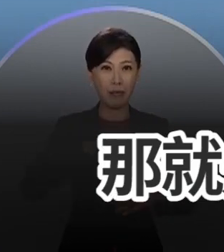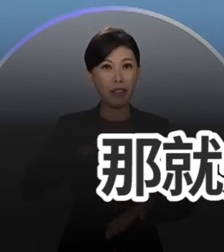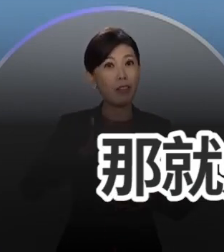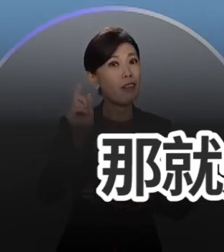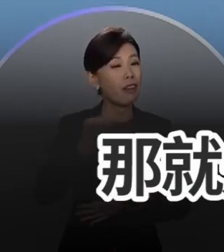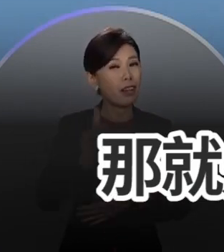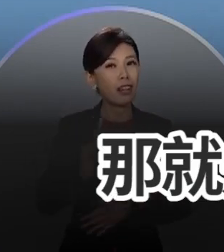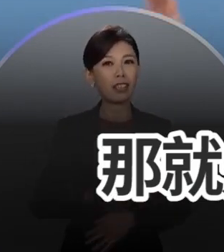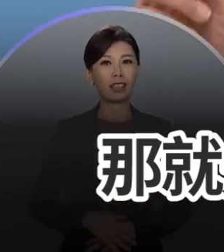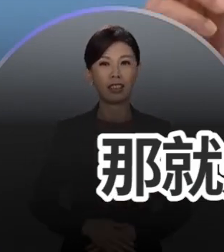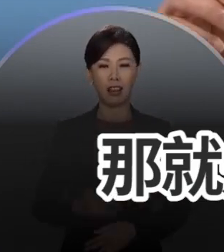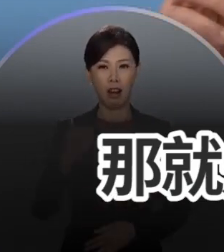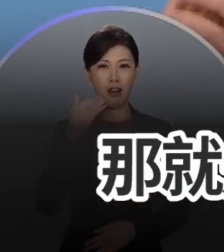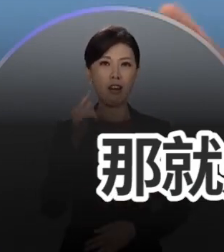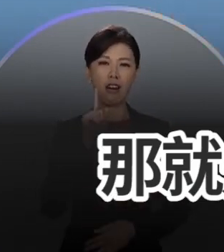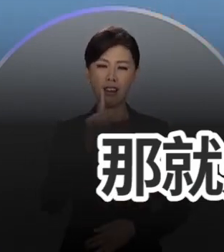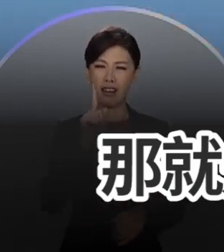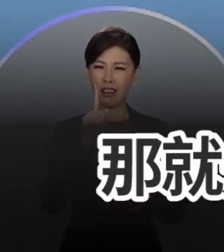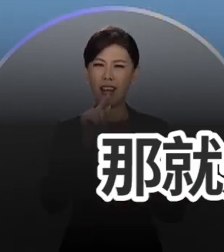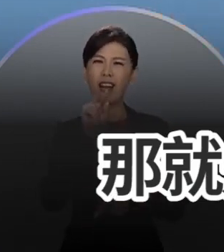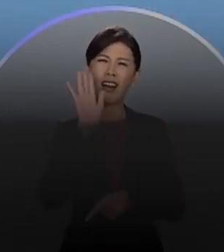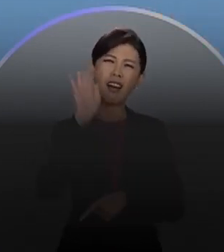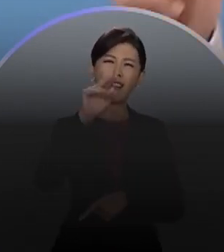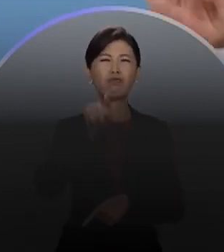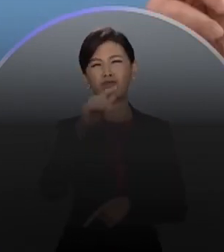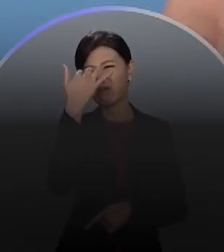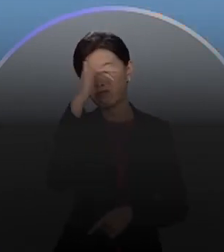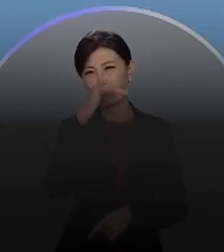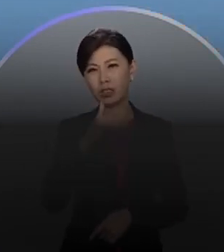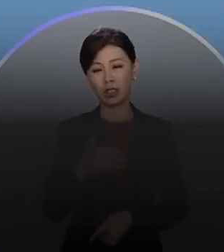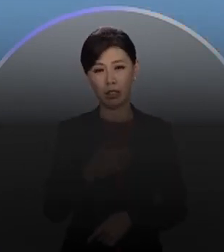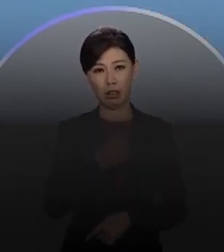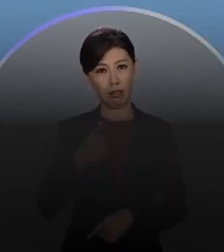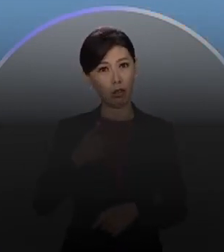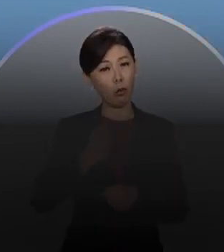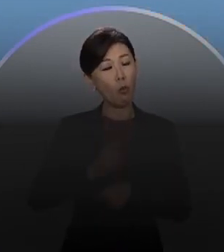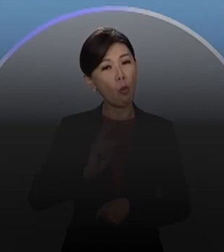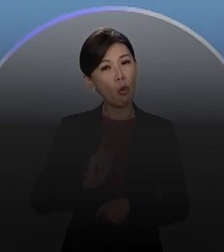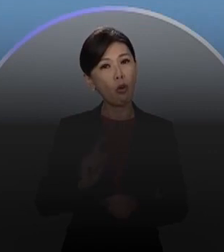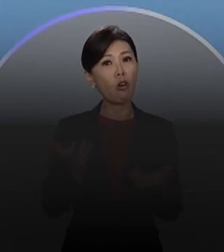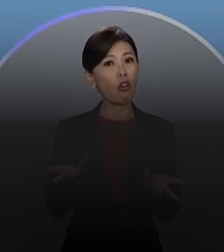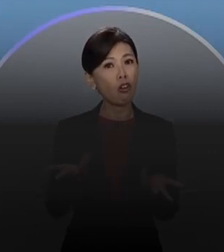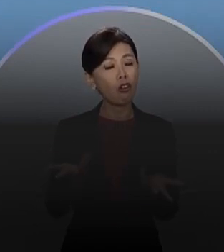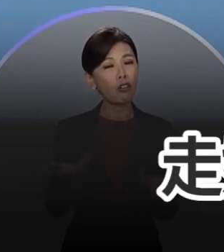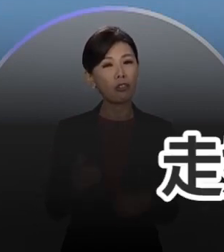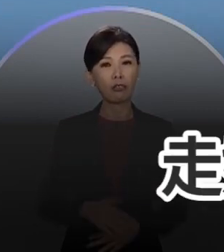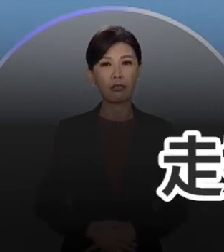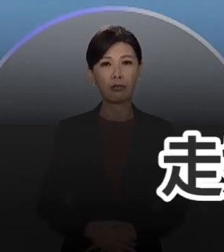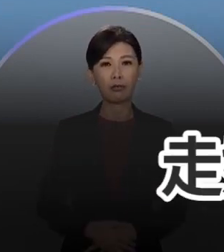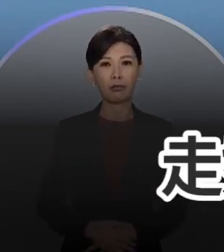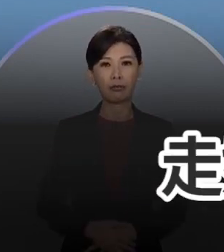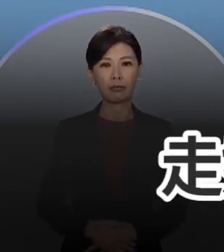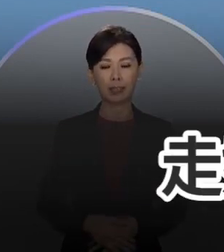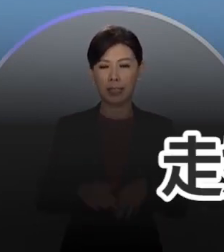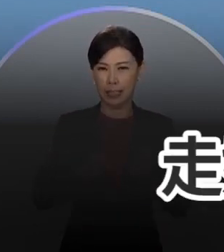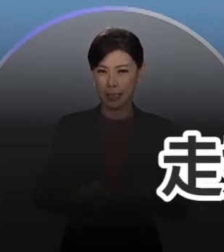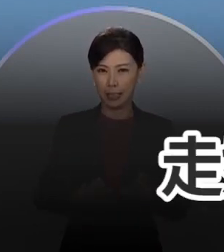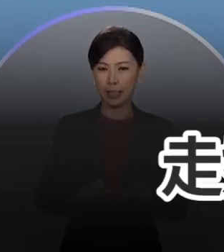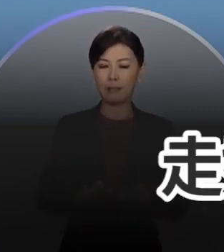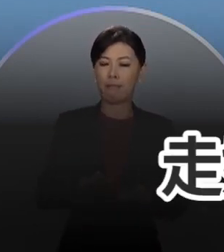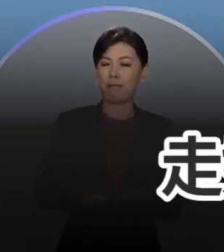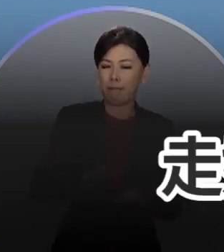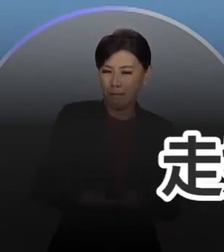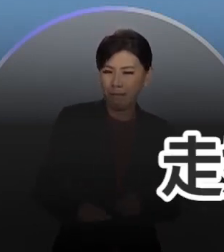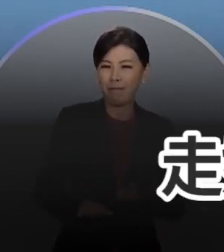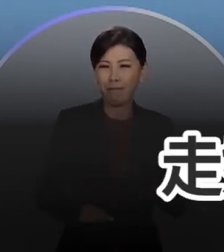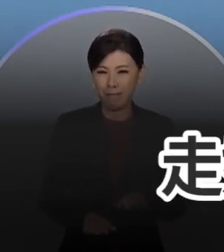那就是当一个人看不清未来的时候，他唯一能做的事就是走好当下的路，做